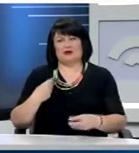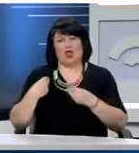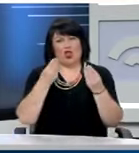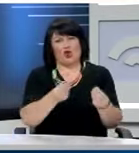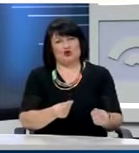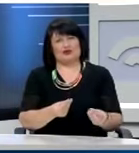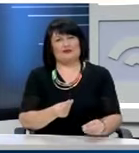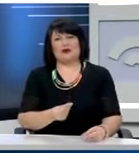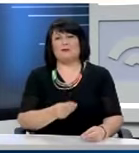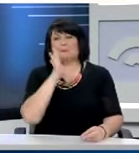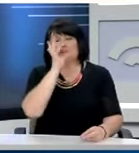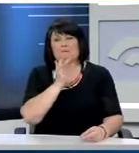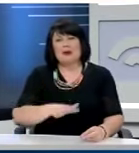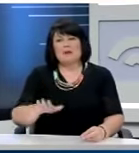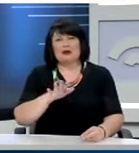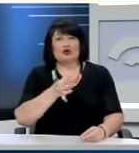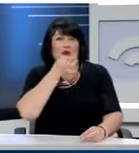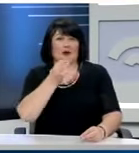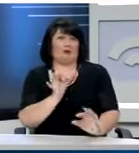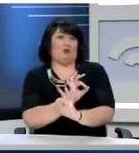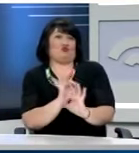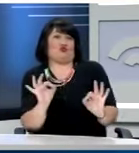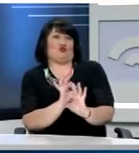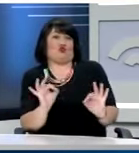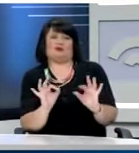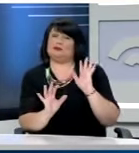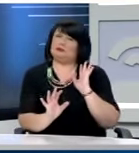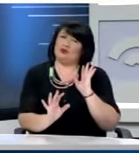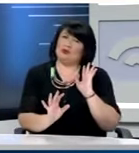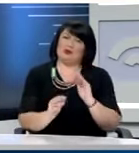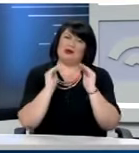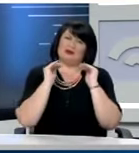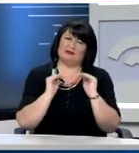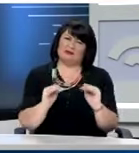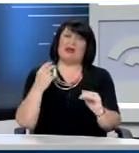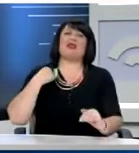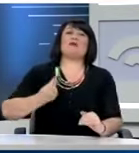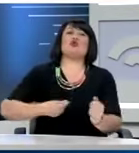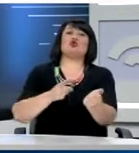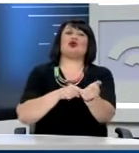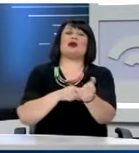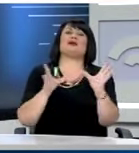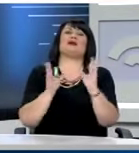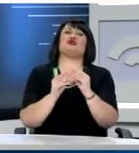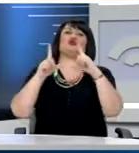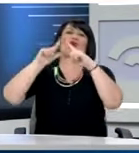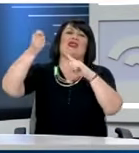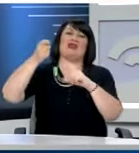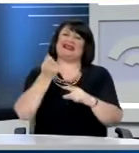μια πραγματικότητα, δεν λέω την ανέφελη, αλλά λέω ότι διατηρήσαμε το δημόσιο χαρακτήρα και τις